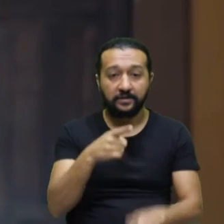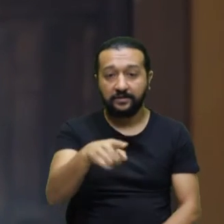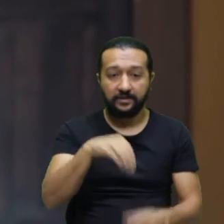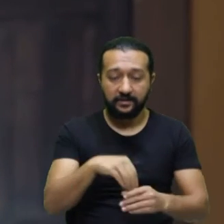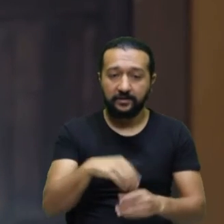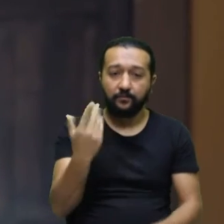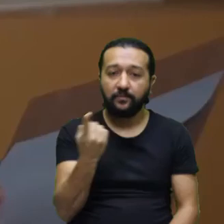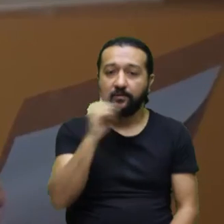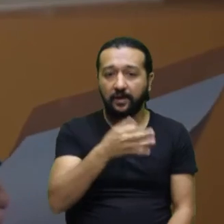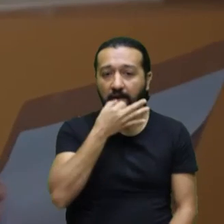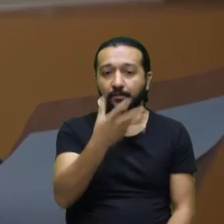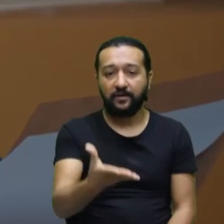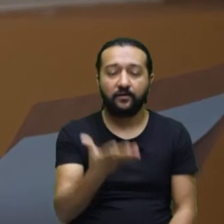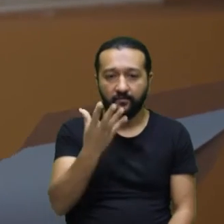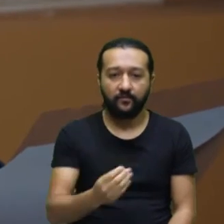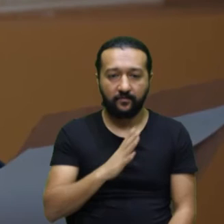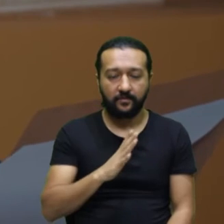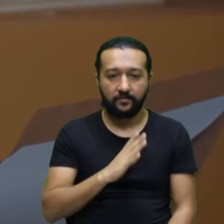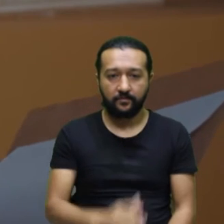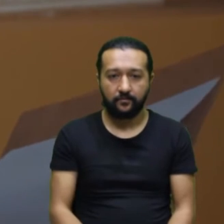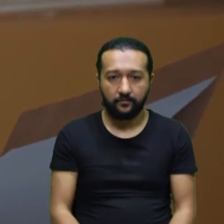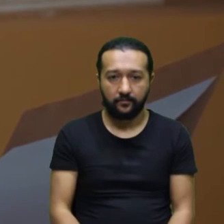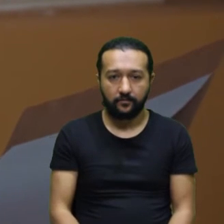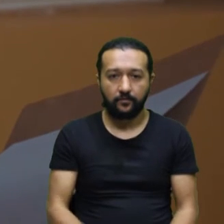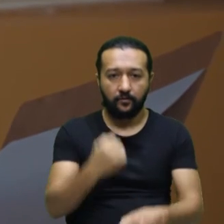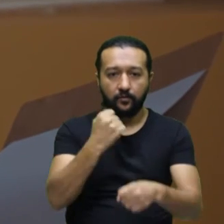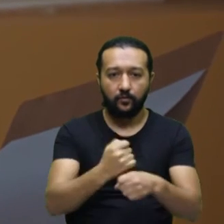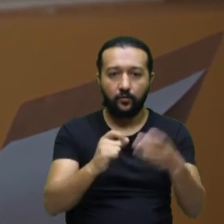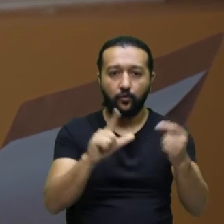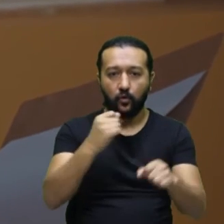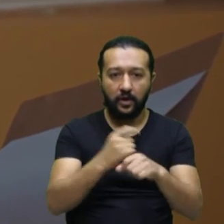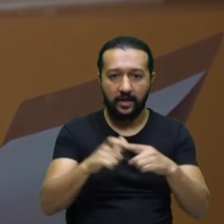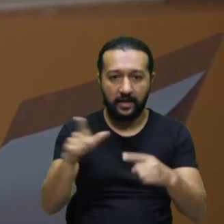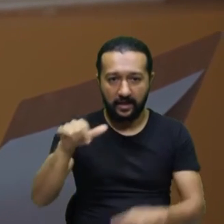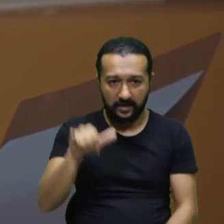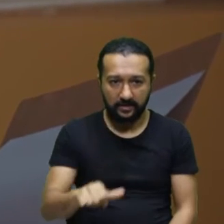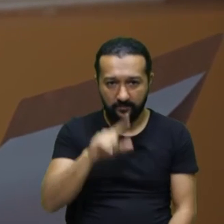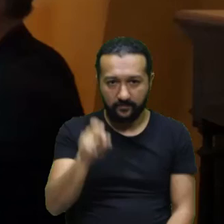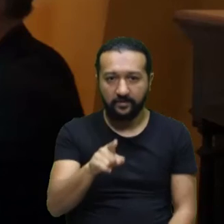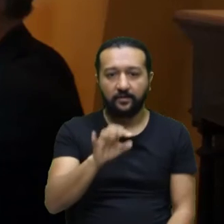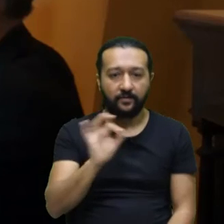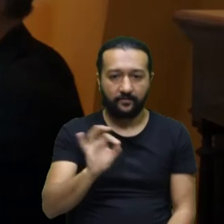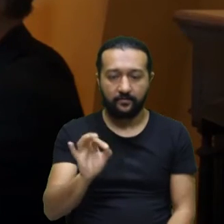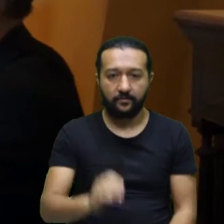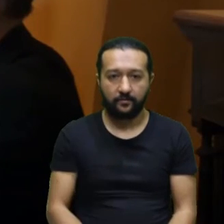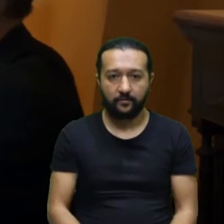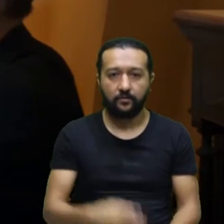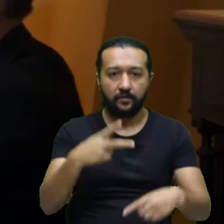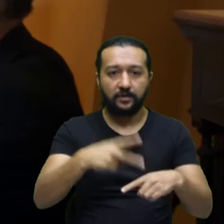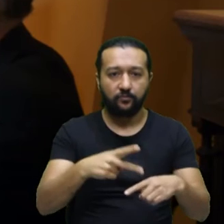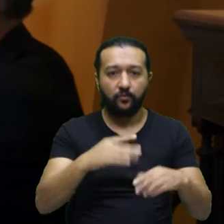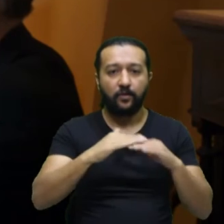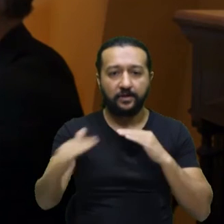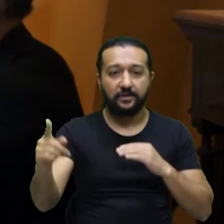Ayrıca sizin için başka bir haber bıraktı. Gölge hakkında mı? Evet.